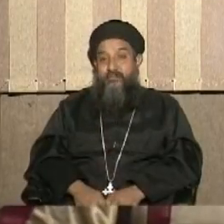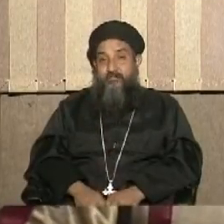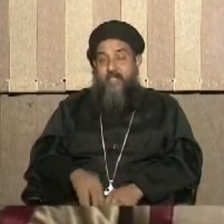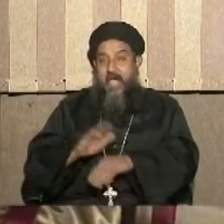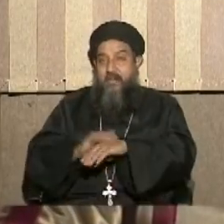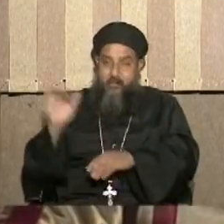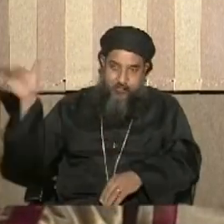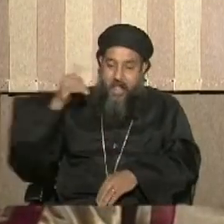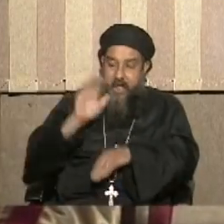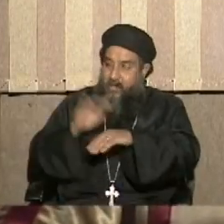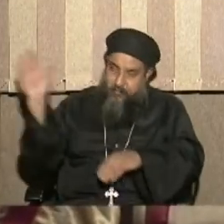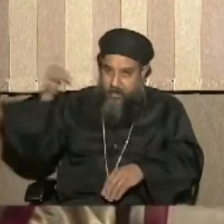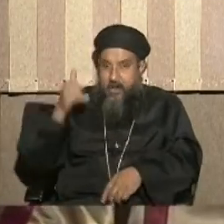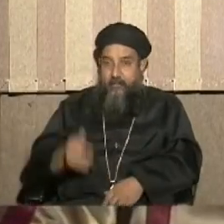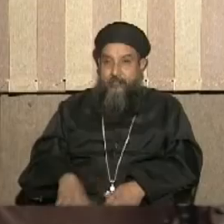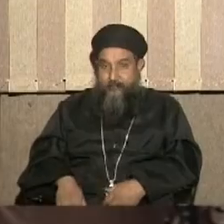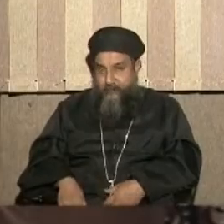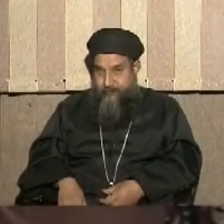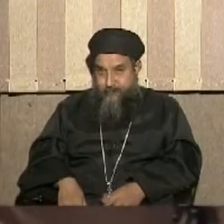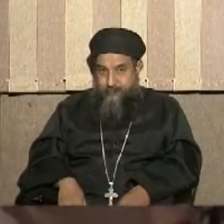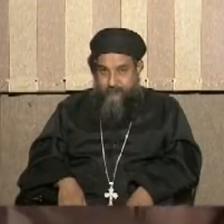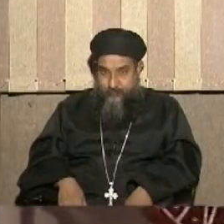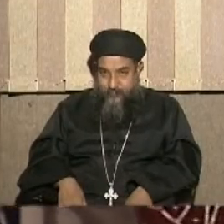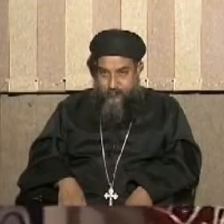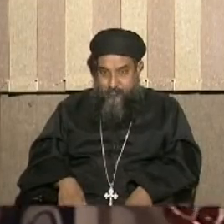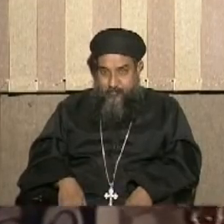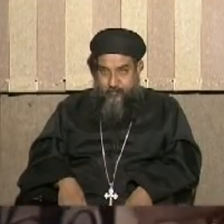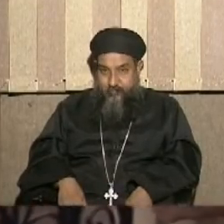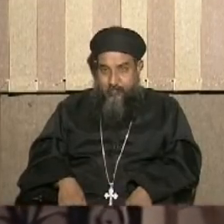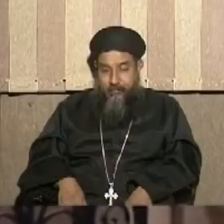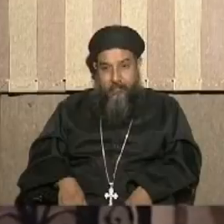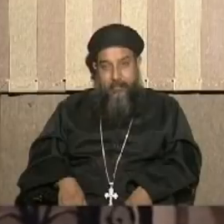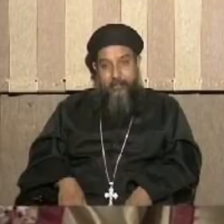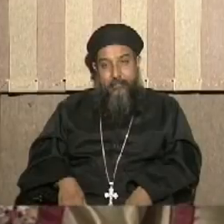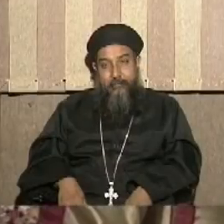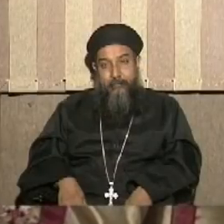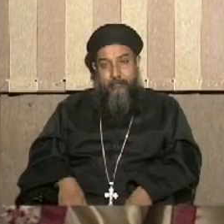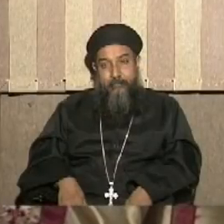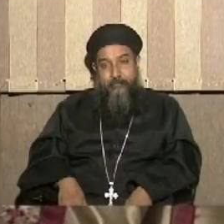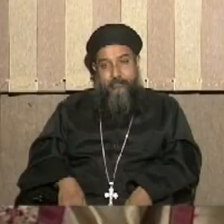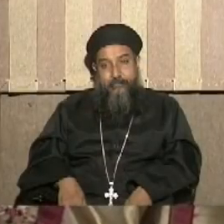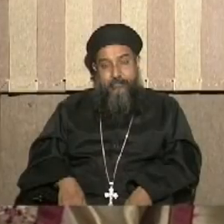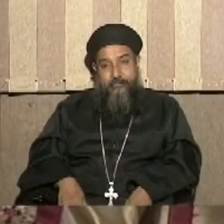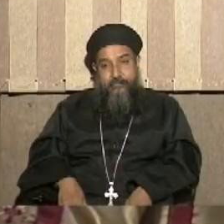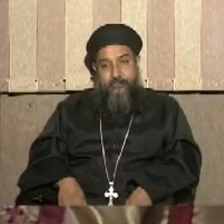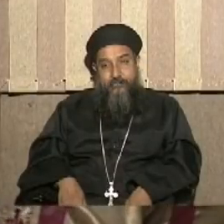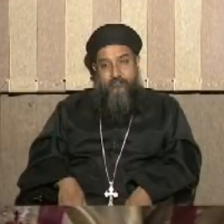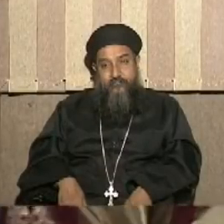ماركوليوس! ماركوليوس! أمر مولاي.